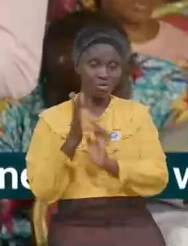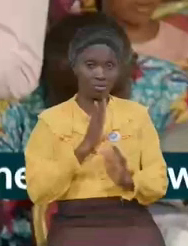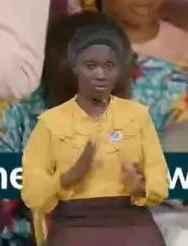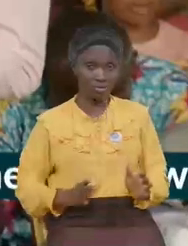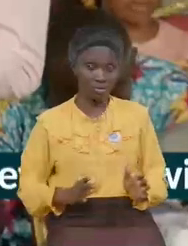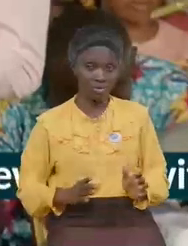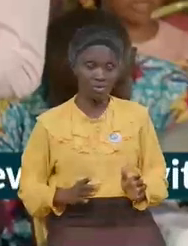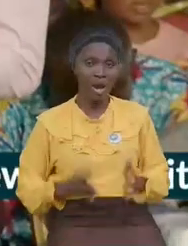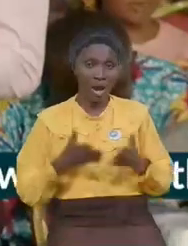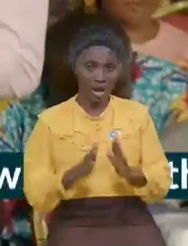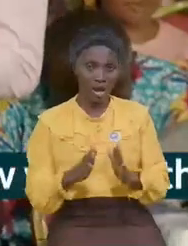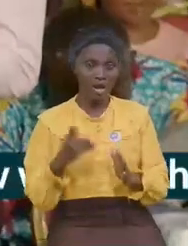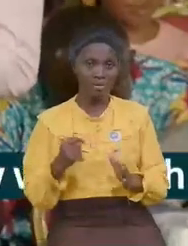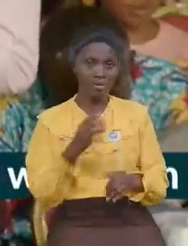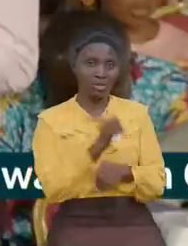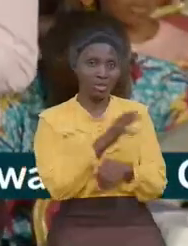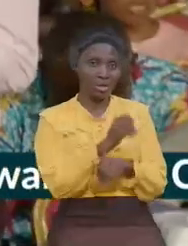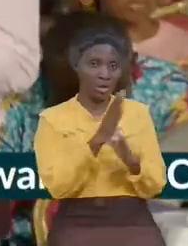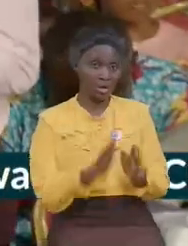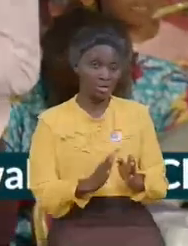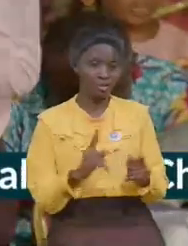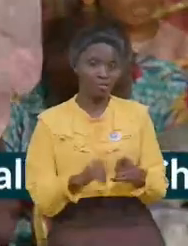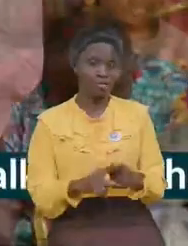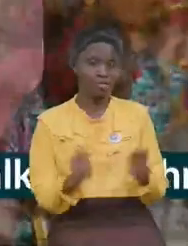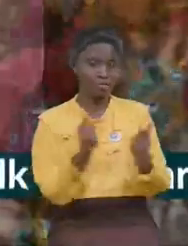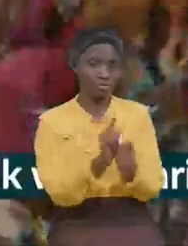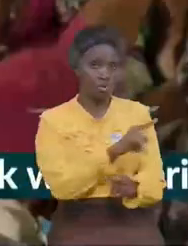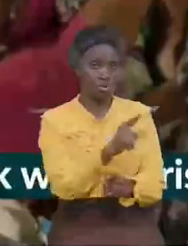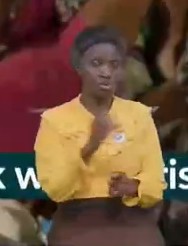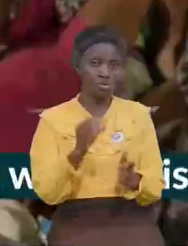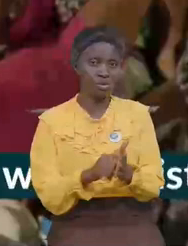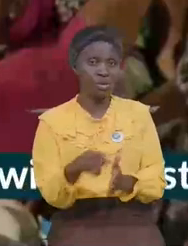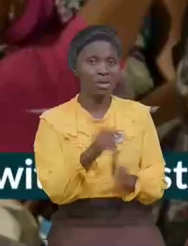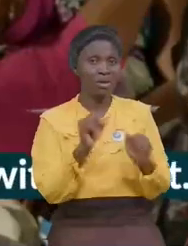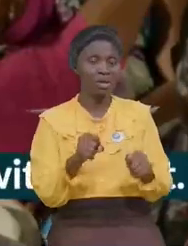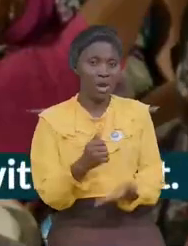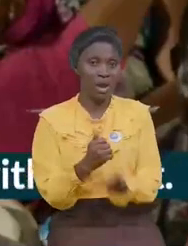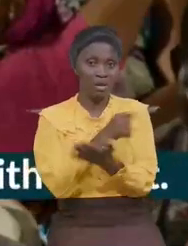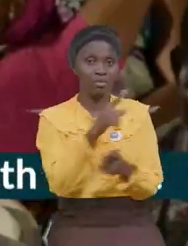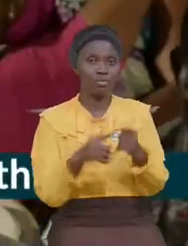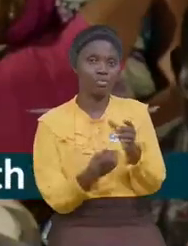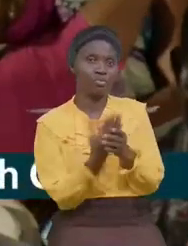Vous allez donner vos noms exactement tels que vous êtes appelés.